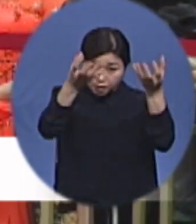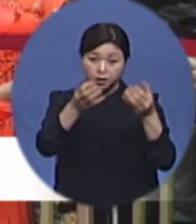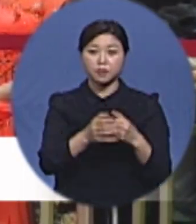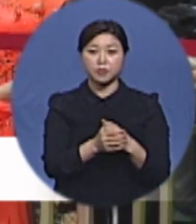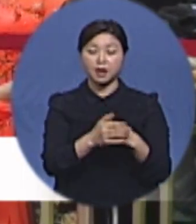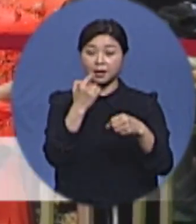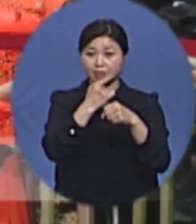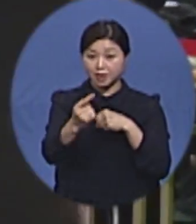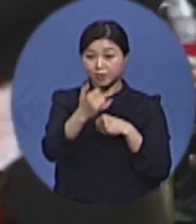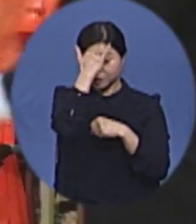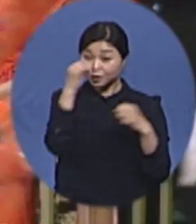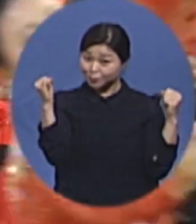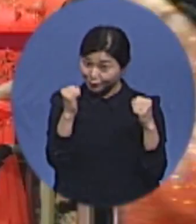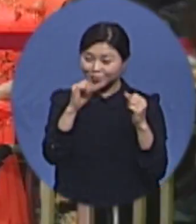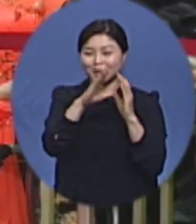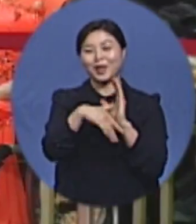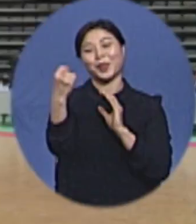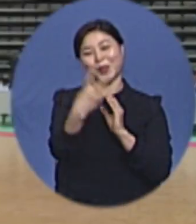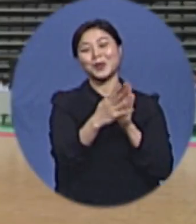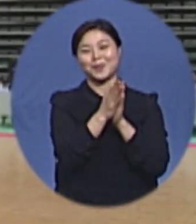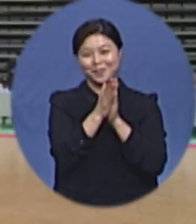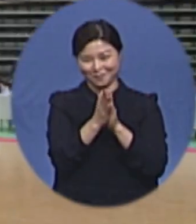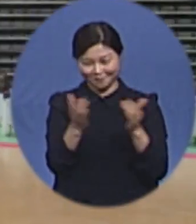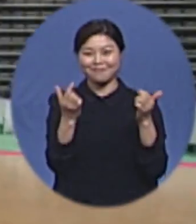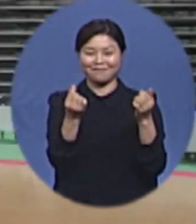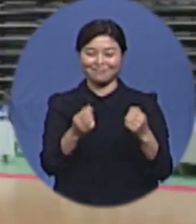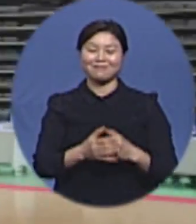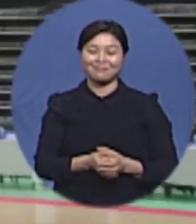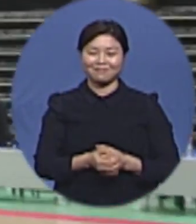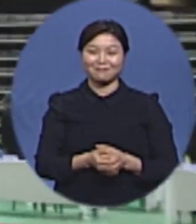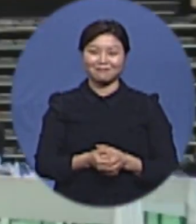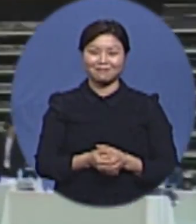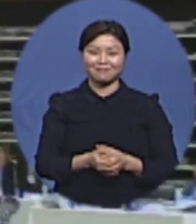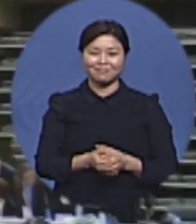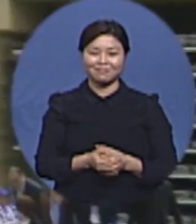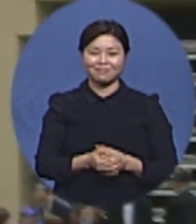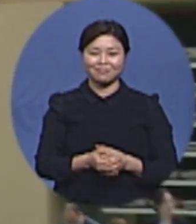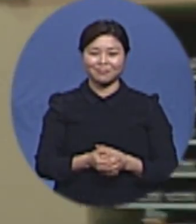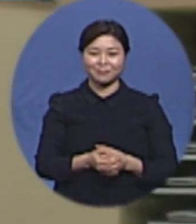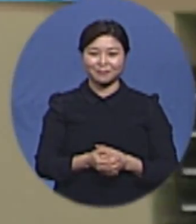무대는 내년 충청북도에서 다시 펼쳐집니다. 복지TV 뉴스 정돌입니다.